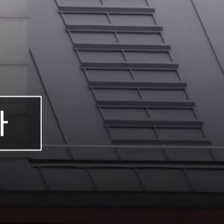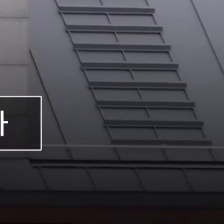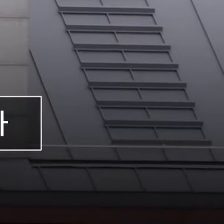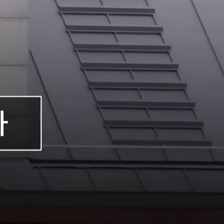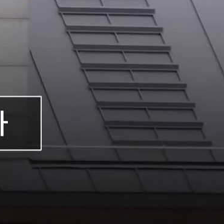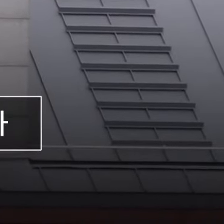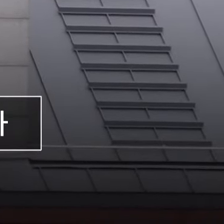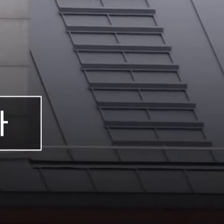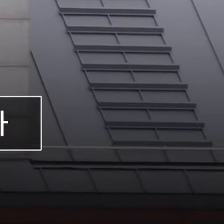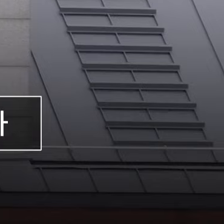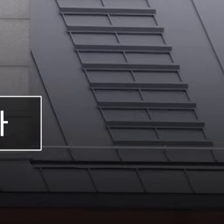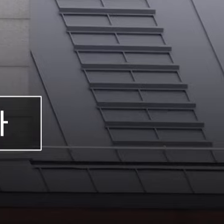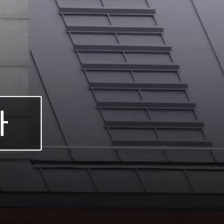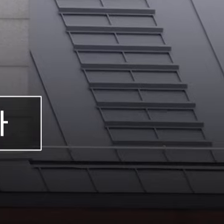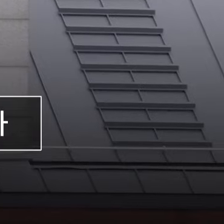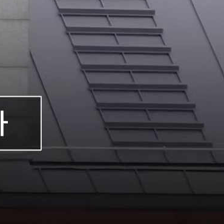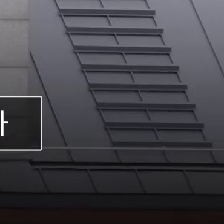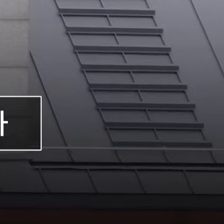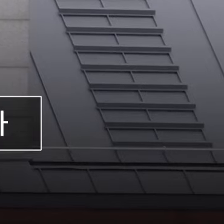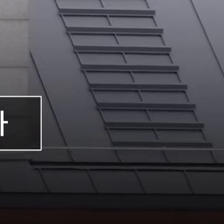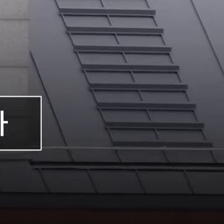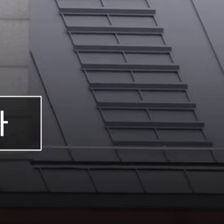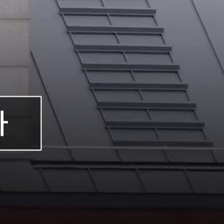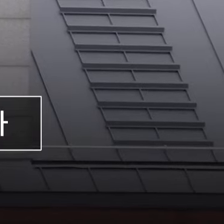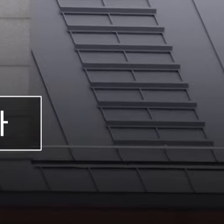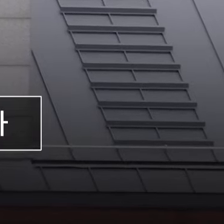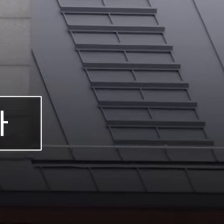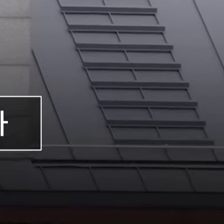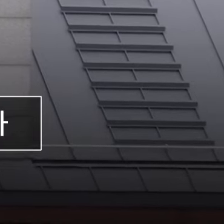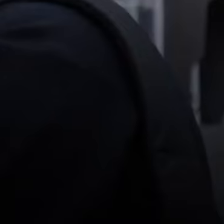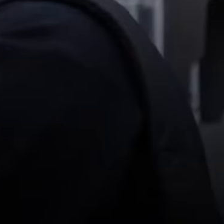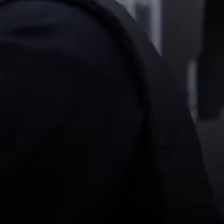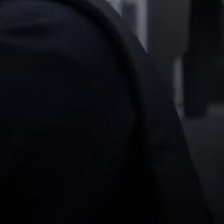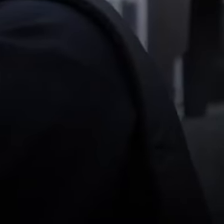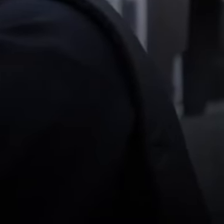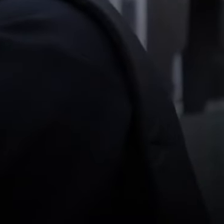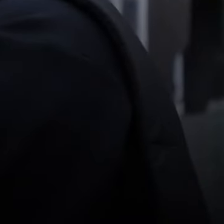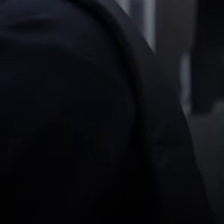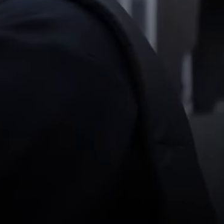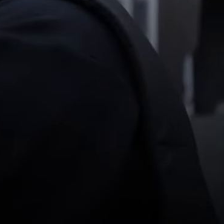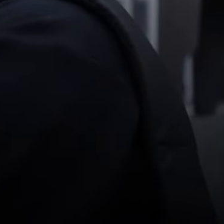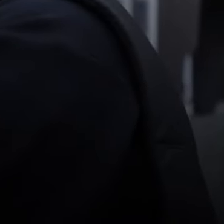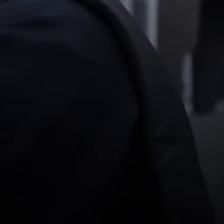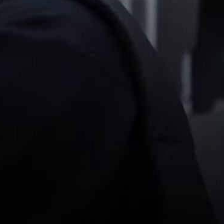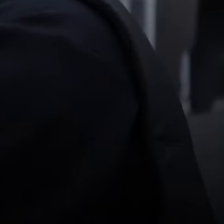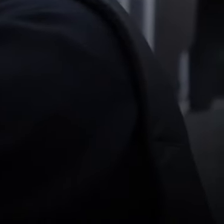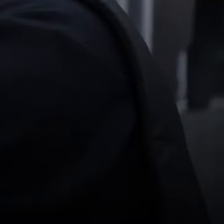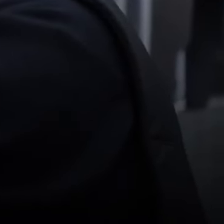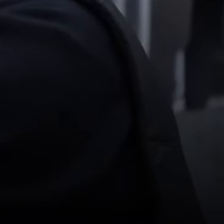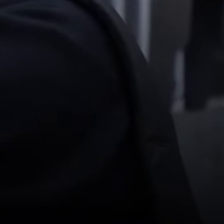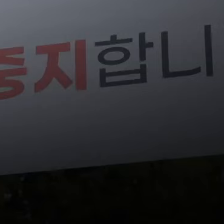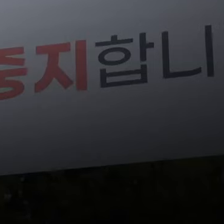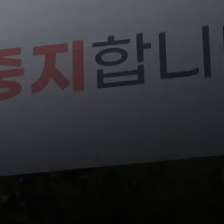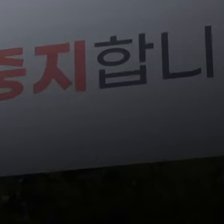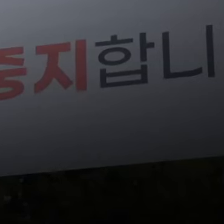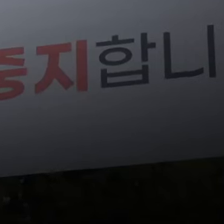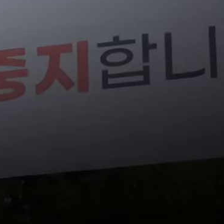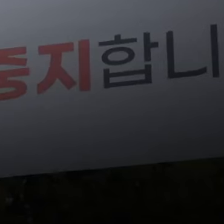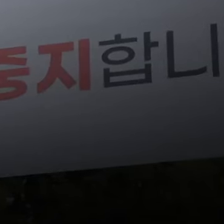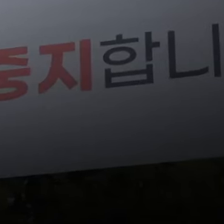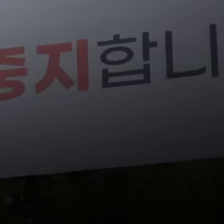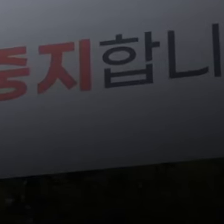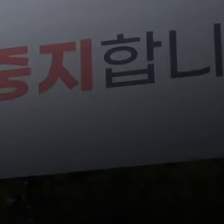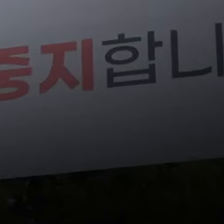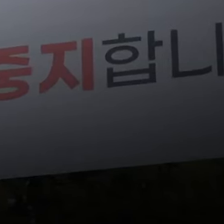학교는 학교폭력 매뉴얼에 따라 잘 조치했다고 알려왔습니다. 동선 분리나 이런 걸 지도하면서 그게